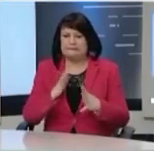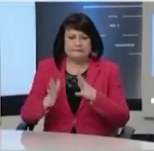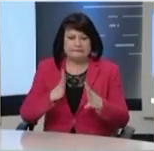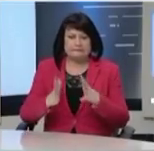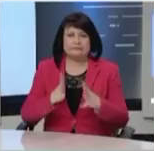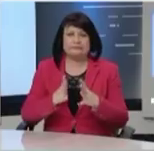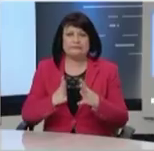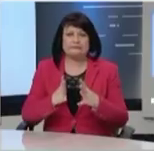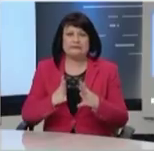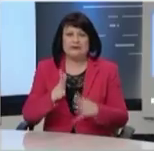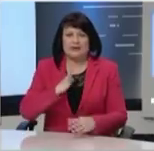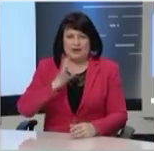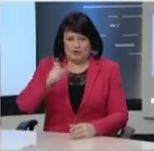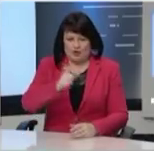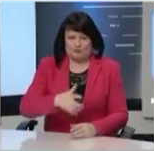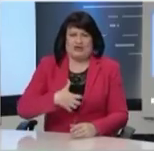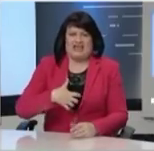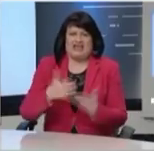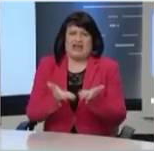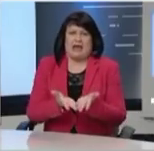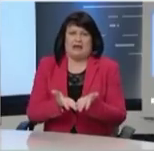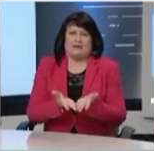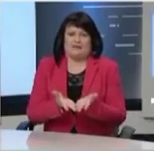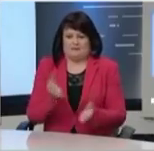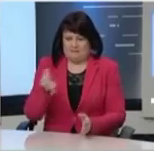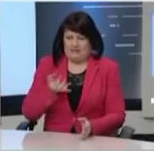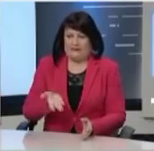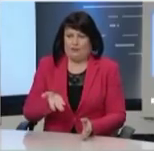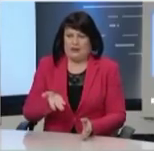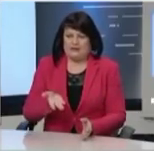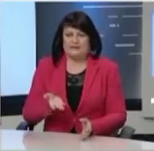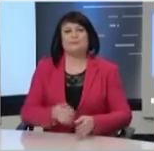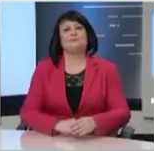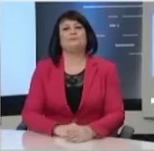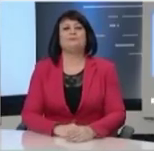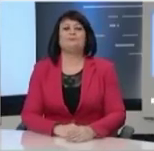σπασμωδικά, για να γελάει ο κόσμος δηλαδή. Κυρίες και κύριοι συνάδελφοι,